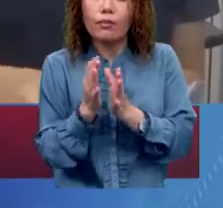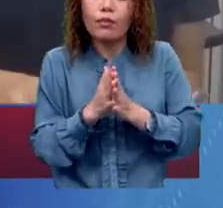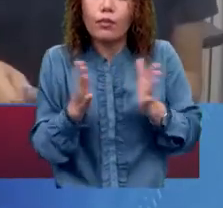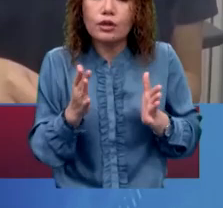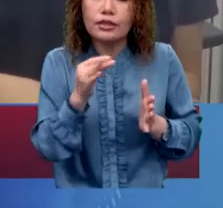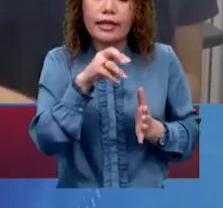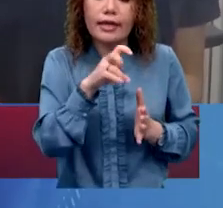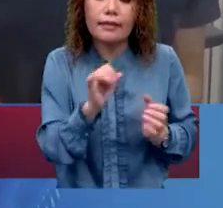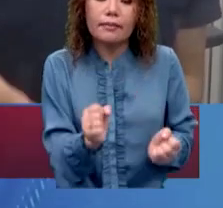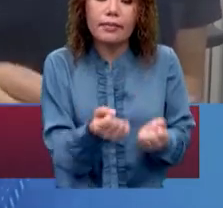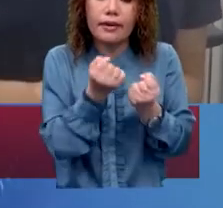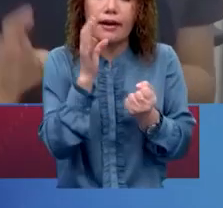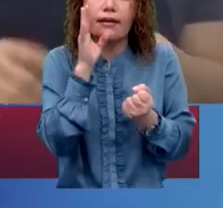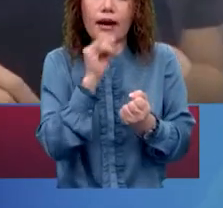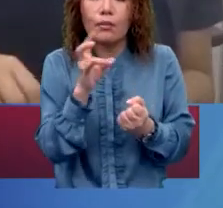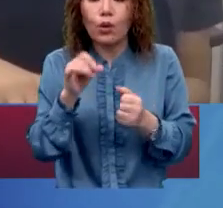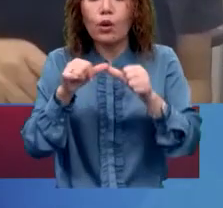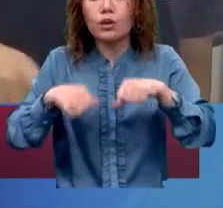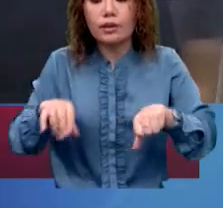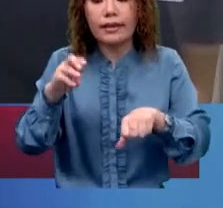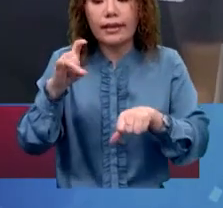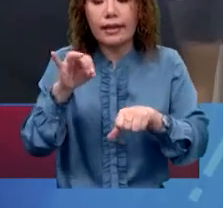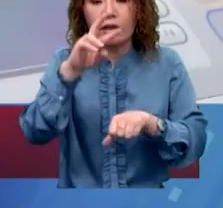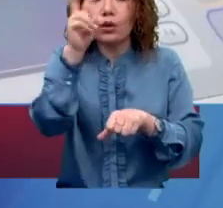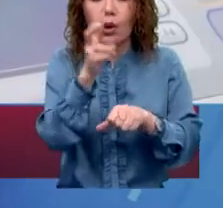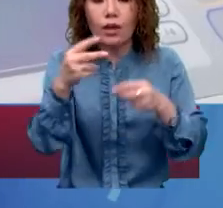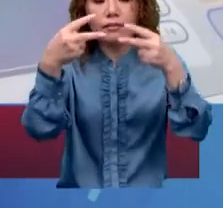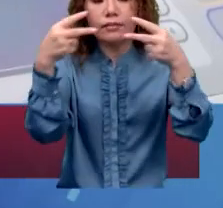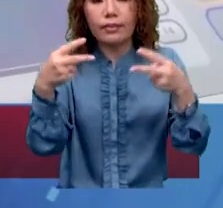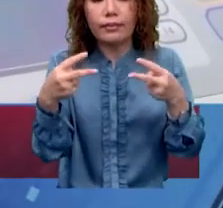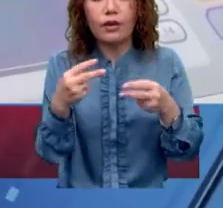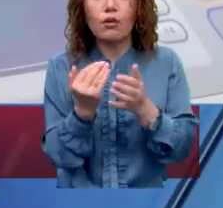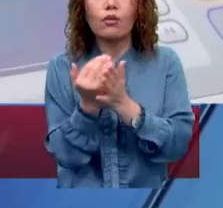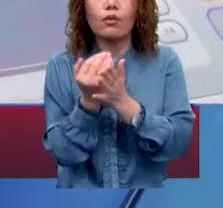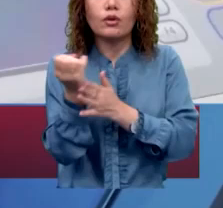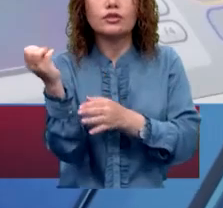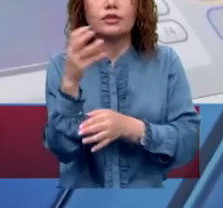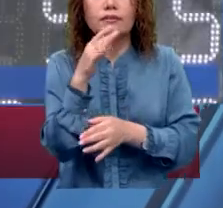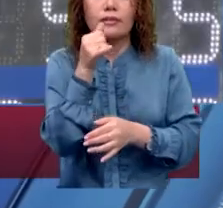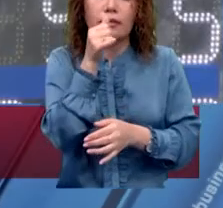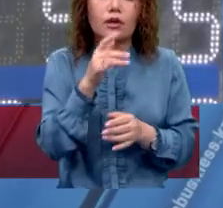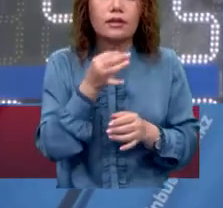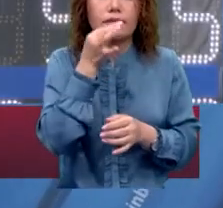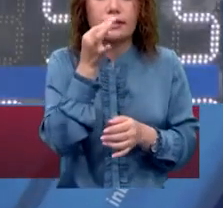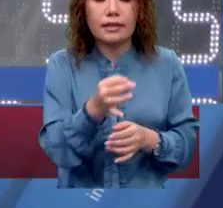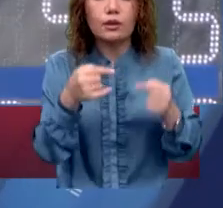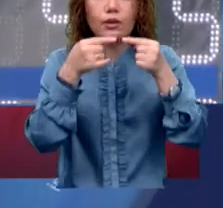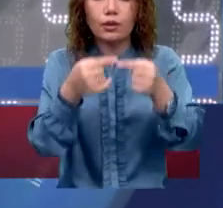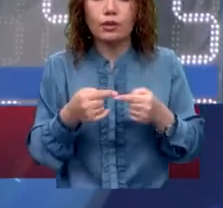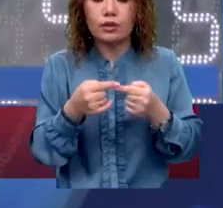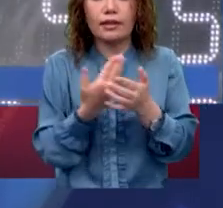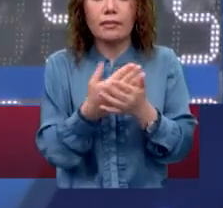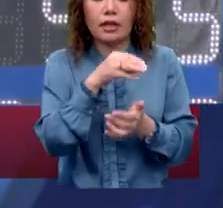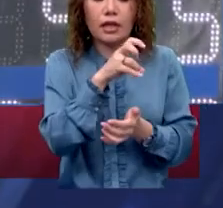теңгеге қолдау көрсетеді. Десе де сарапшылар теңгенің долларға шаққандағы бағамы күшейіп кетеді дей алмай отыр. Бұған дейін